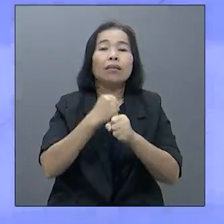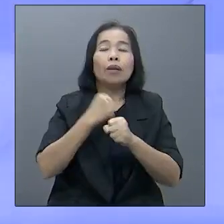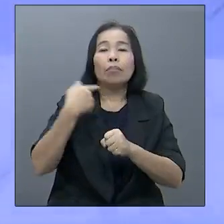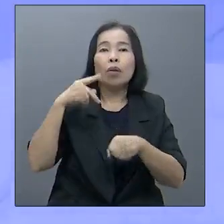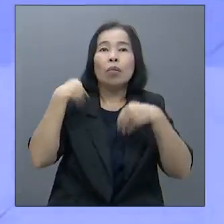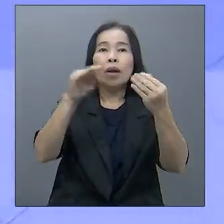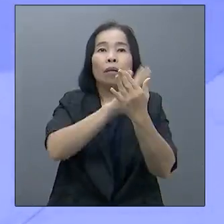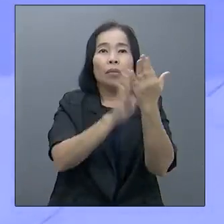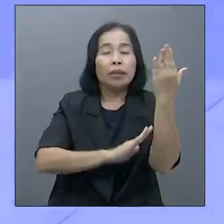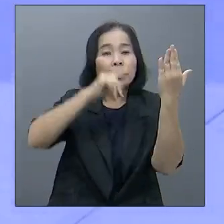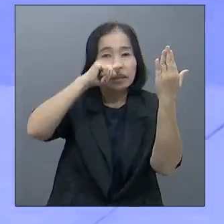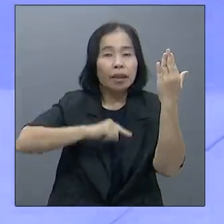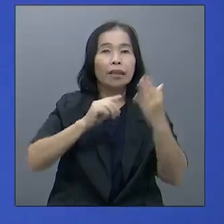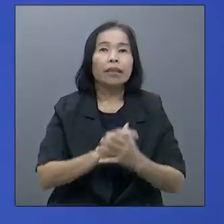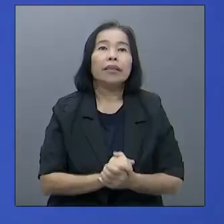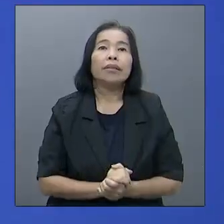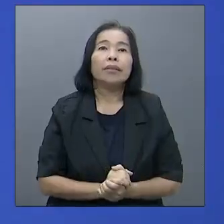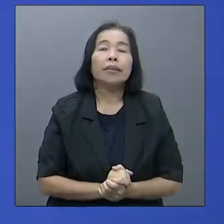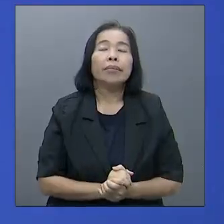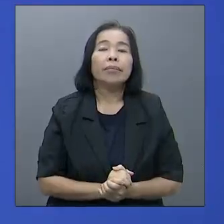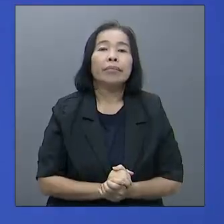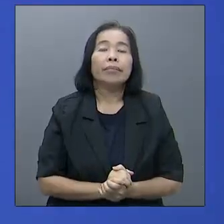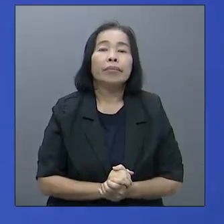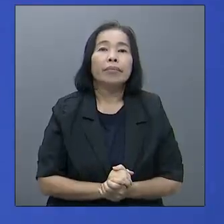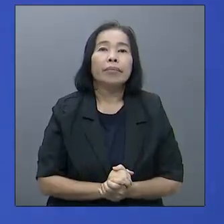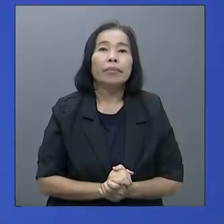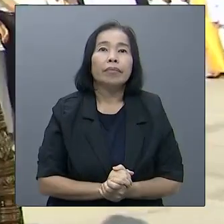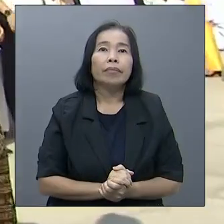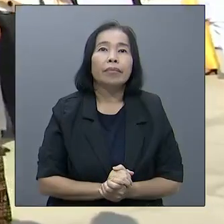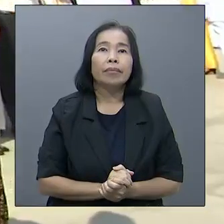ประชาชนไทยค่ะ